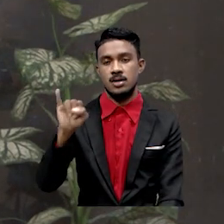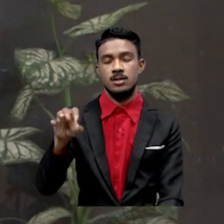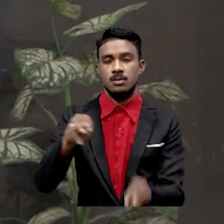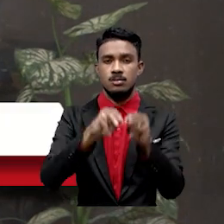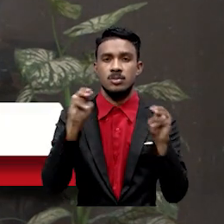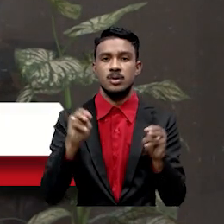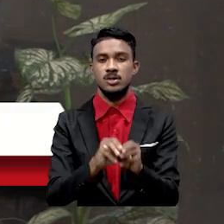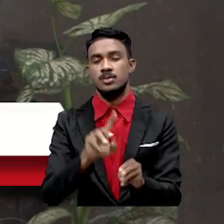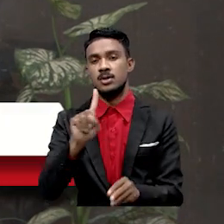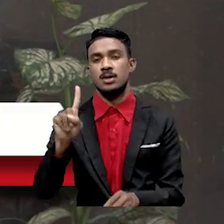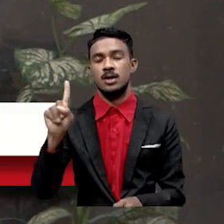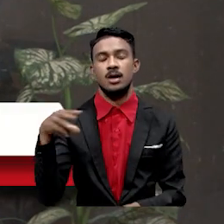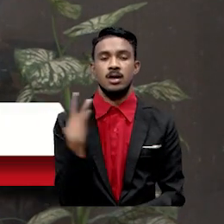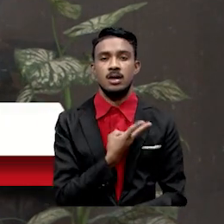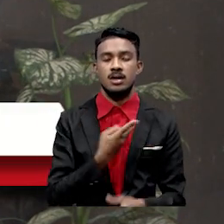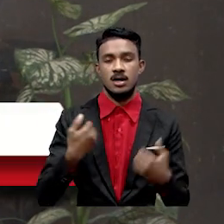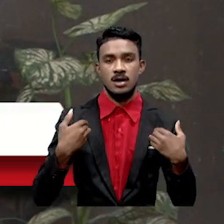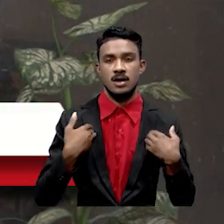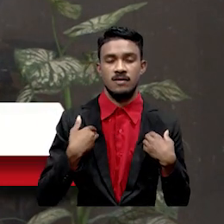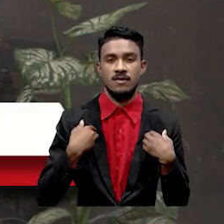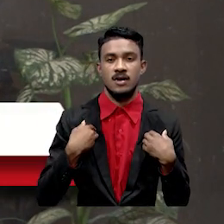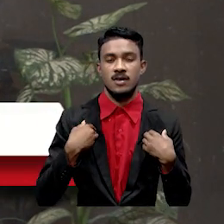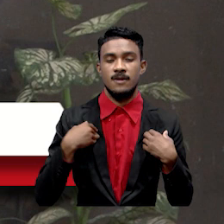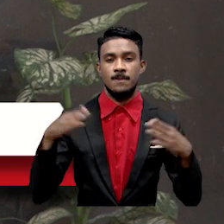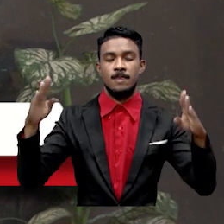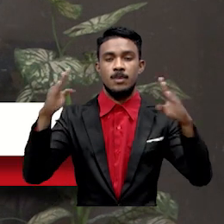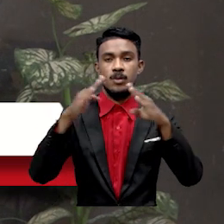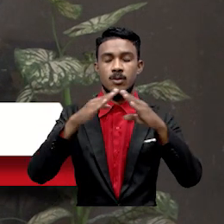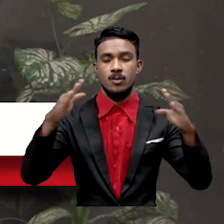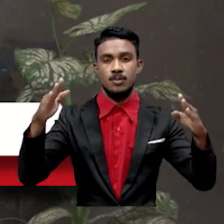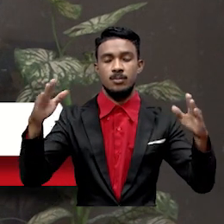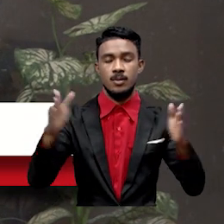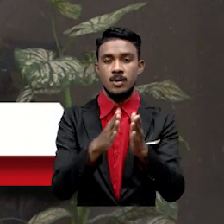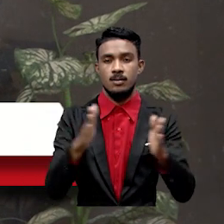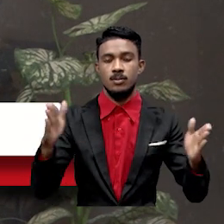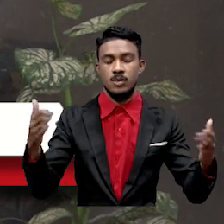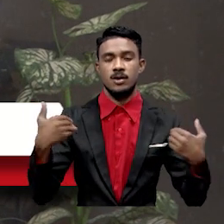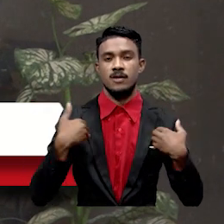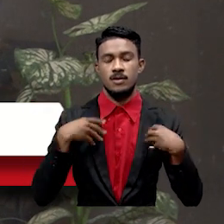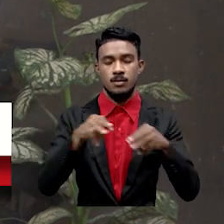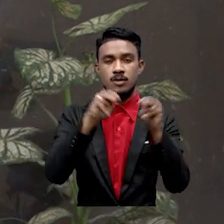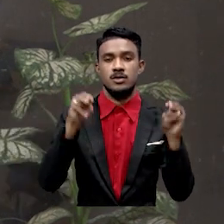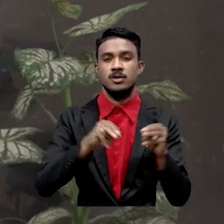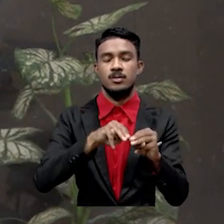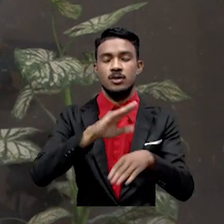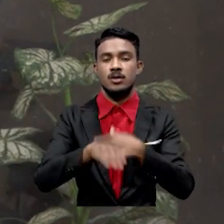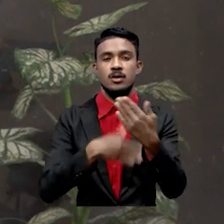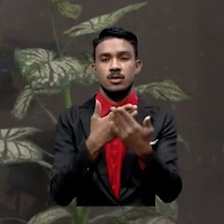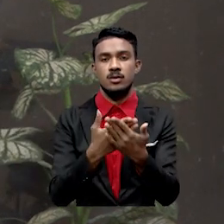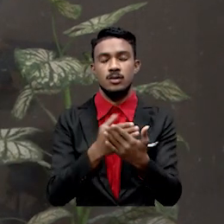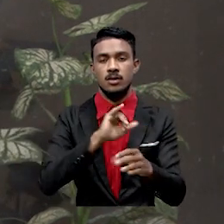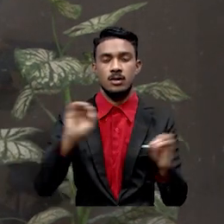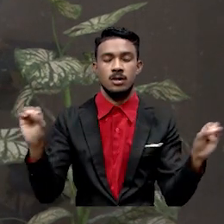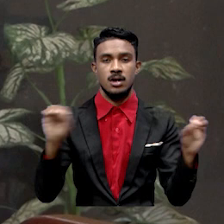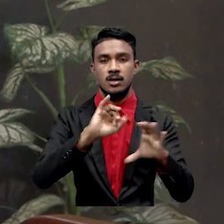Irak. Ite iha armazen, mina armazen iha Centro Solidar Municipal Hutut, la inklui ona